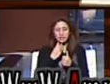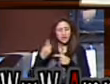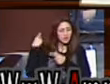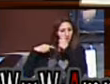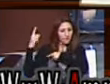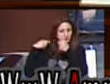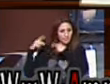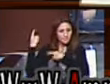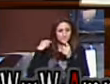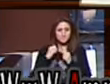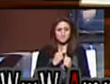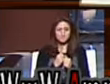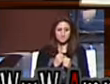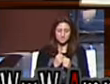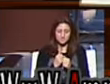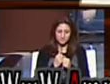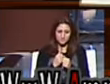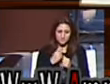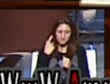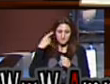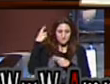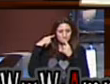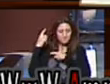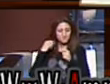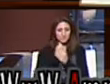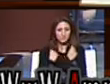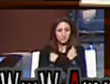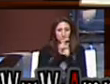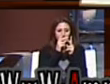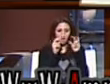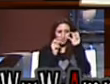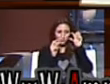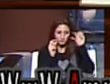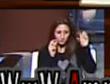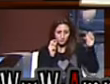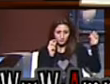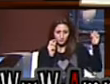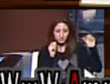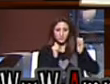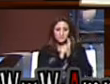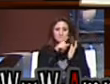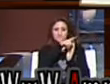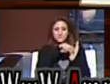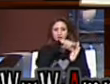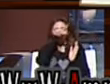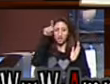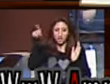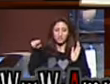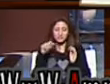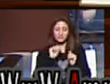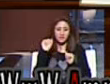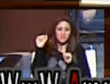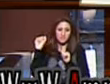القصر من سوسن ابنة ياسر باشا اندراوس، المطاعم احتفظ بالبيت بمجموعه